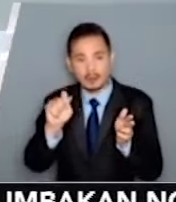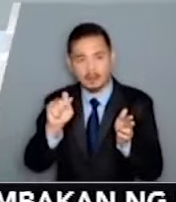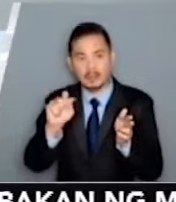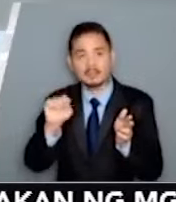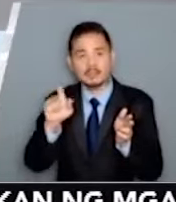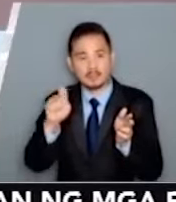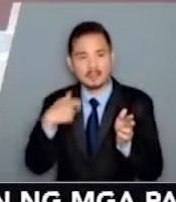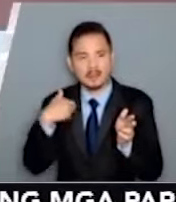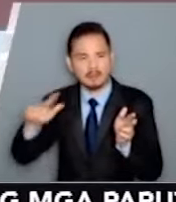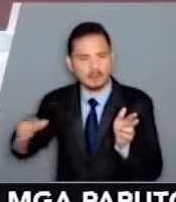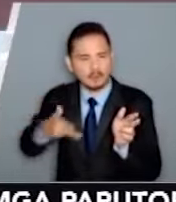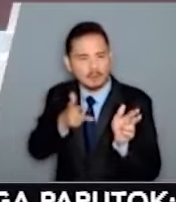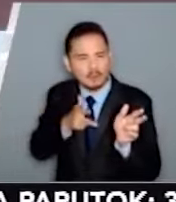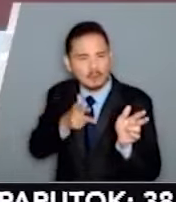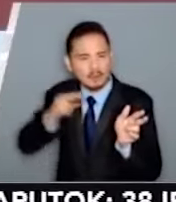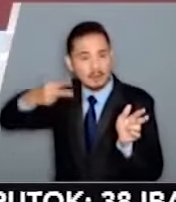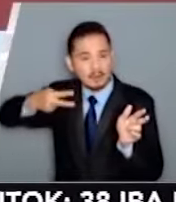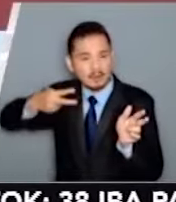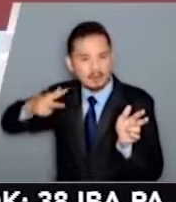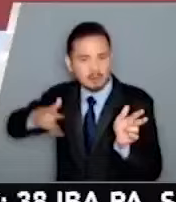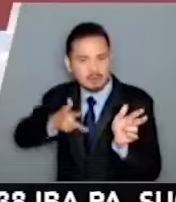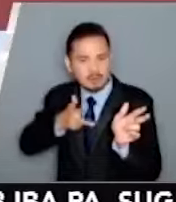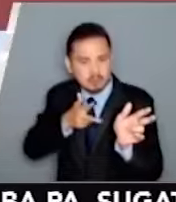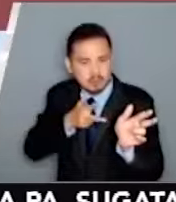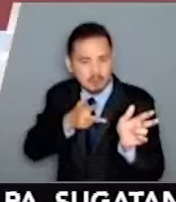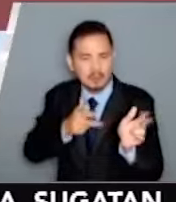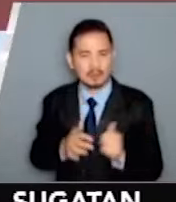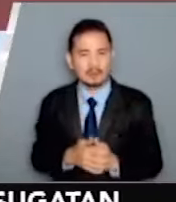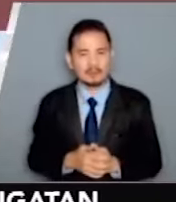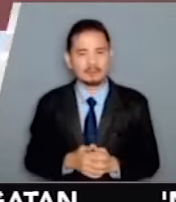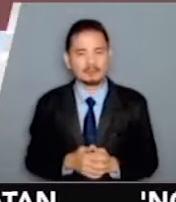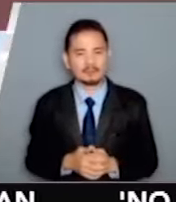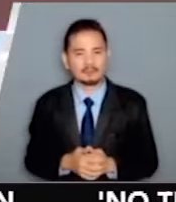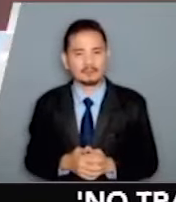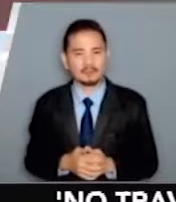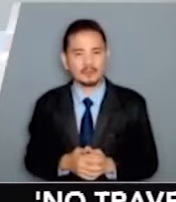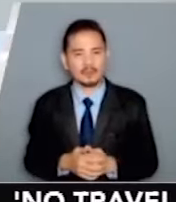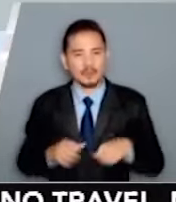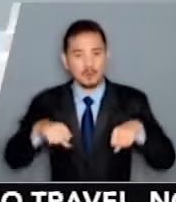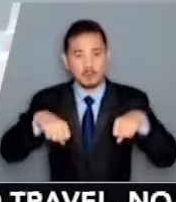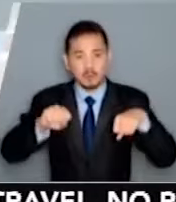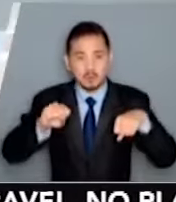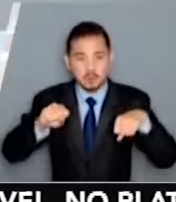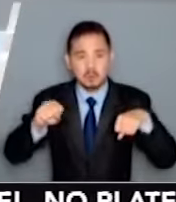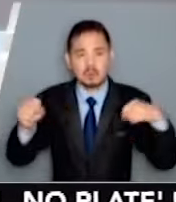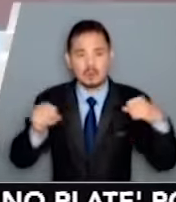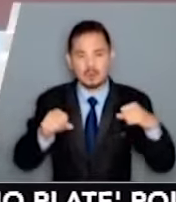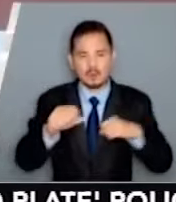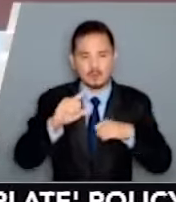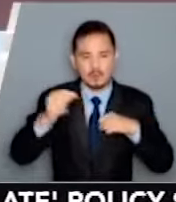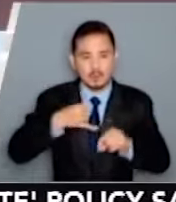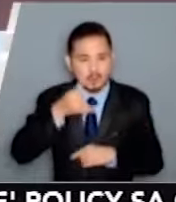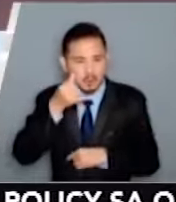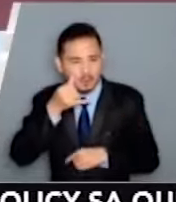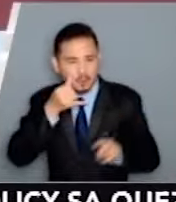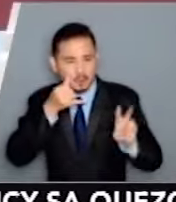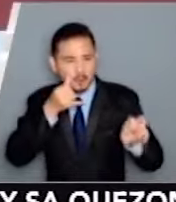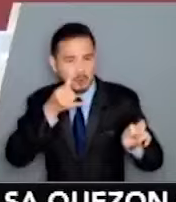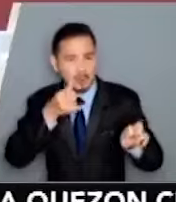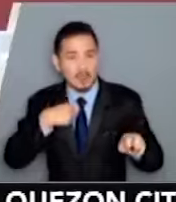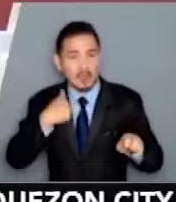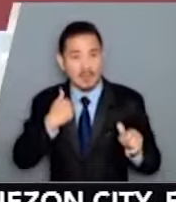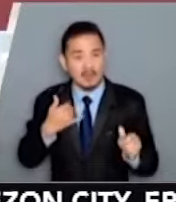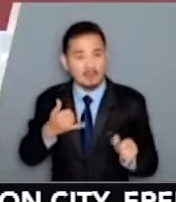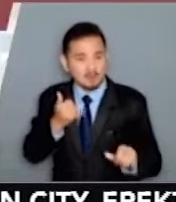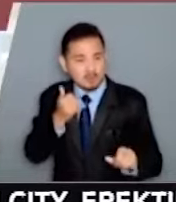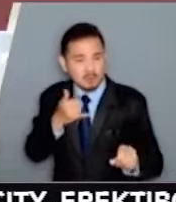Ilang minuto lang ang lumipas, nahuli kamang pagdaan ng dalawang motorsiklo paalis sa lugar. Inagaw na pala ng riding in tandem ang motorsiklo mula